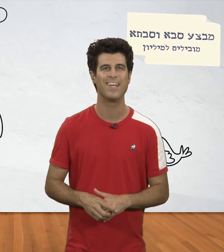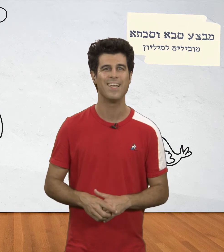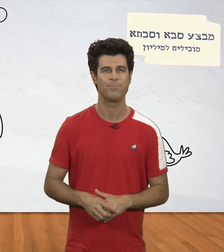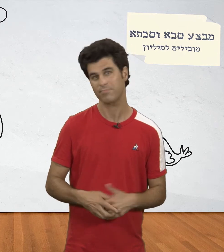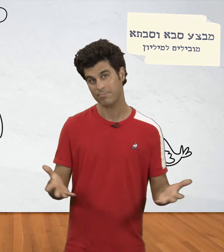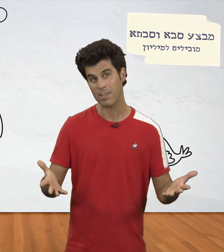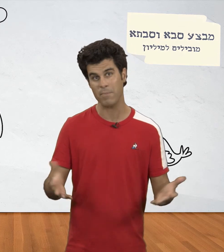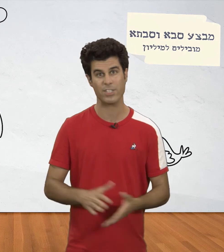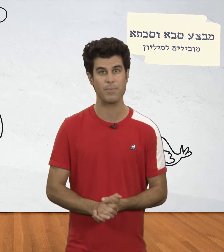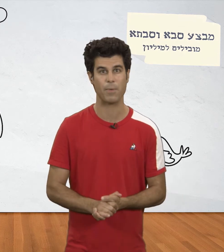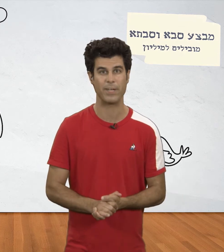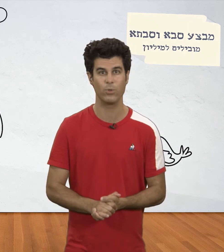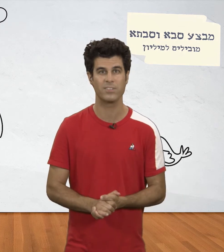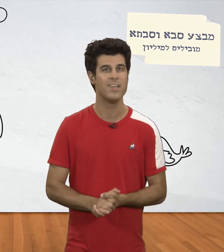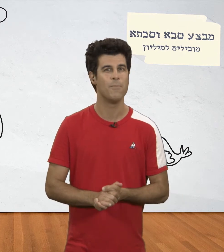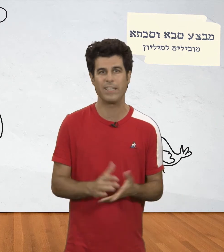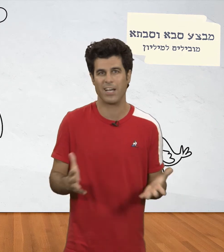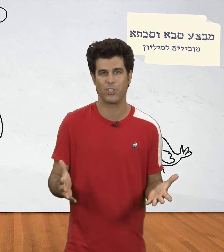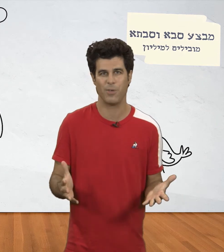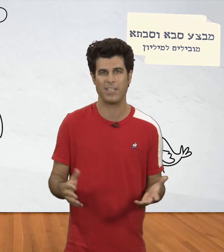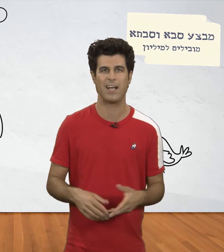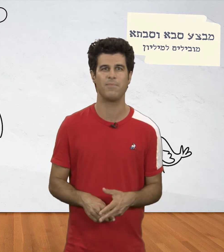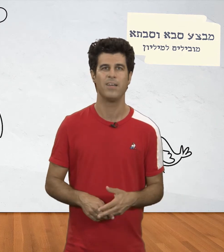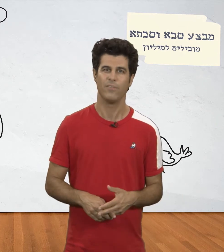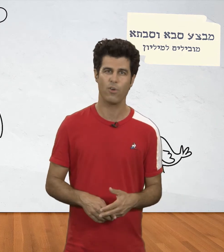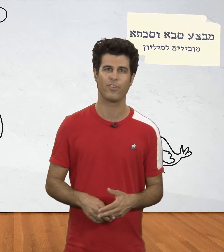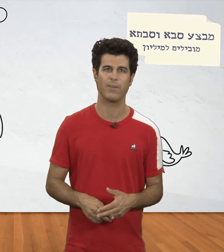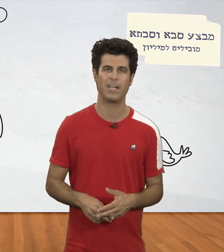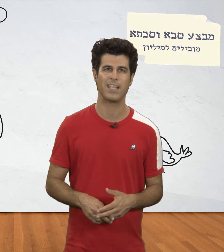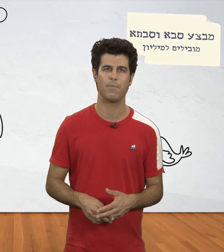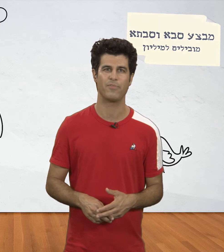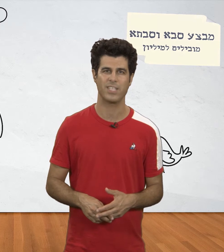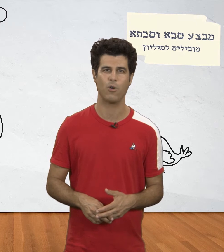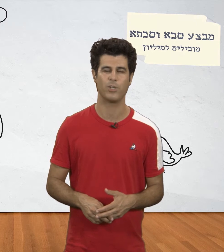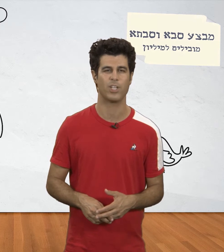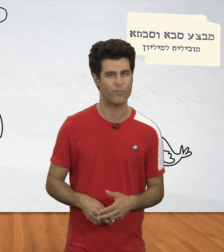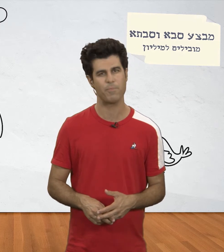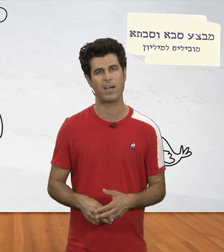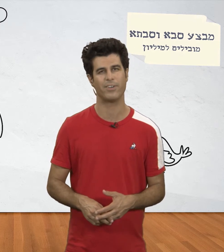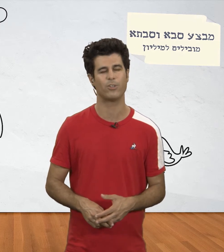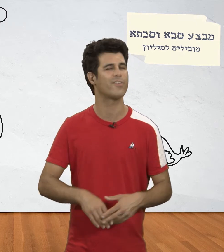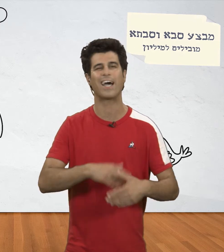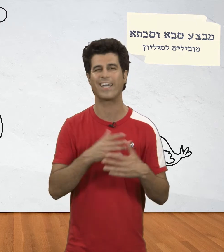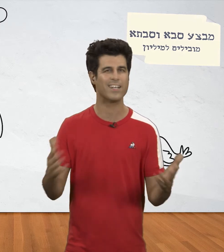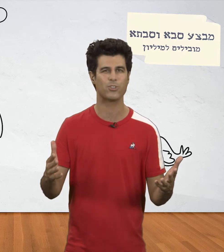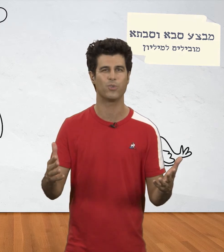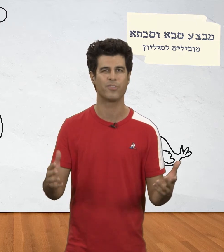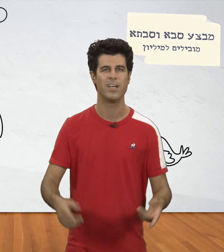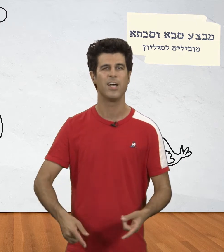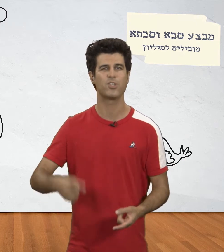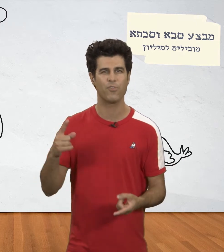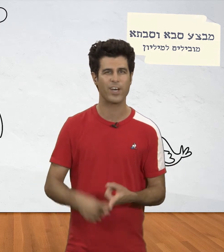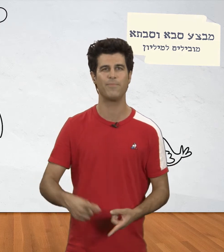ההורים, מבצעים את הפעילות, מתרגשים איתם ועוברים אל אתר המבצע ומשתתפים בחוויות, והכי